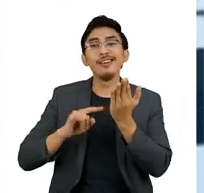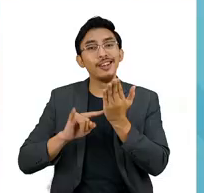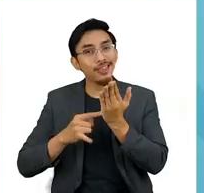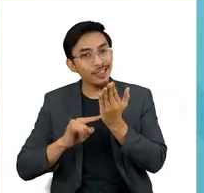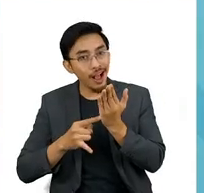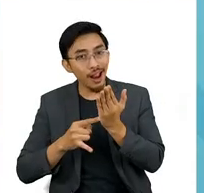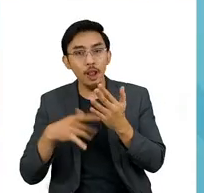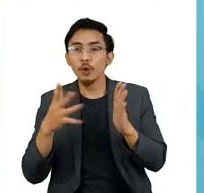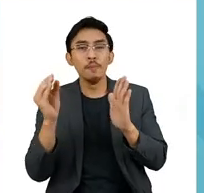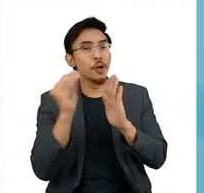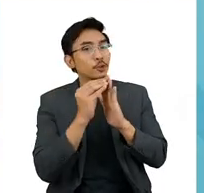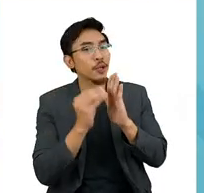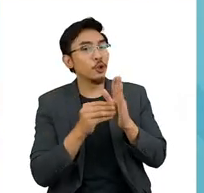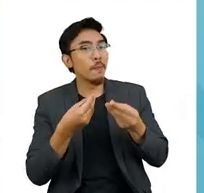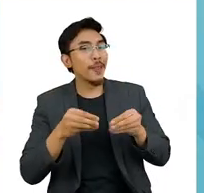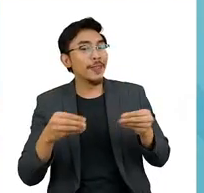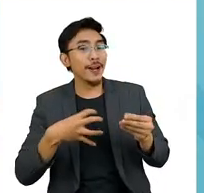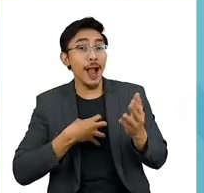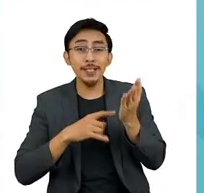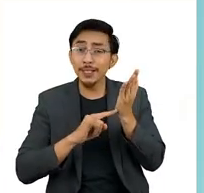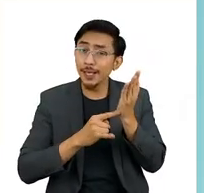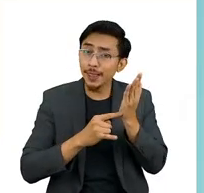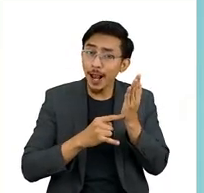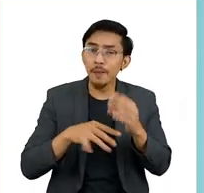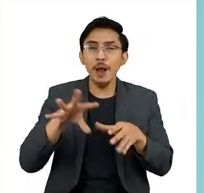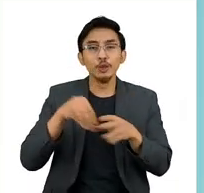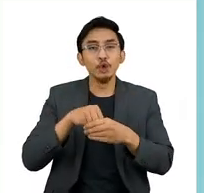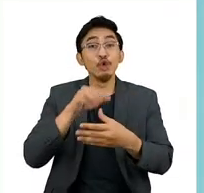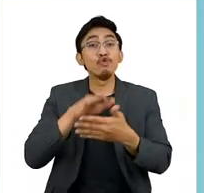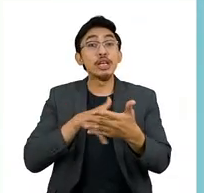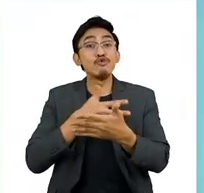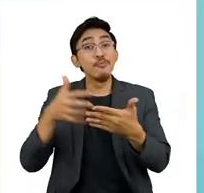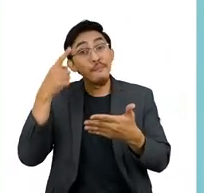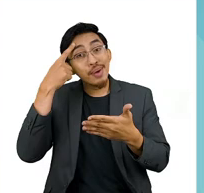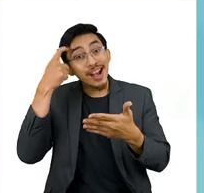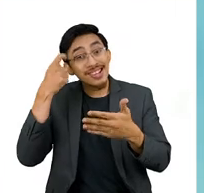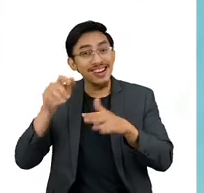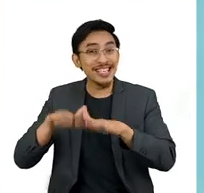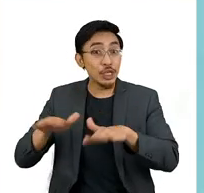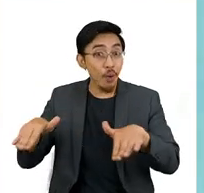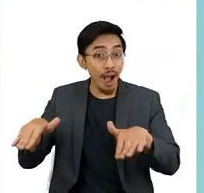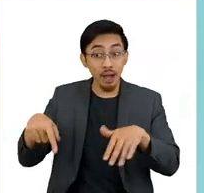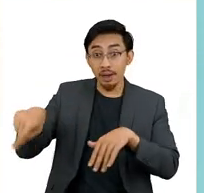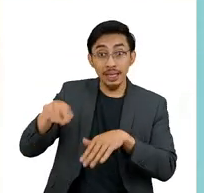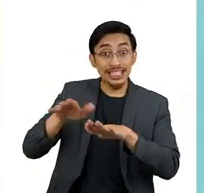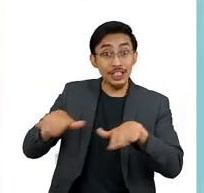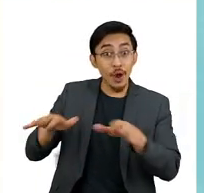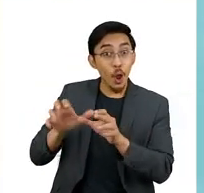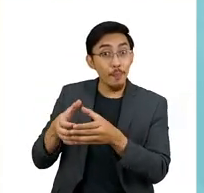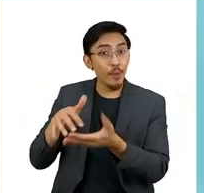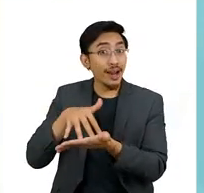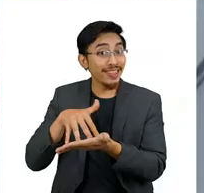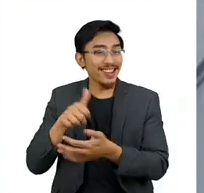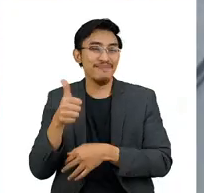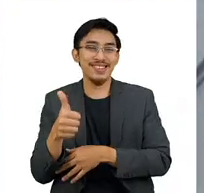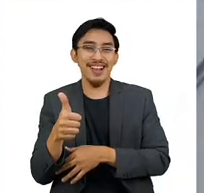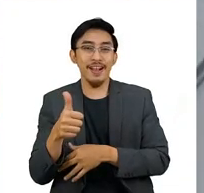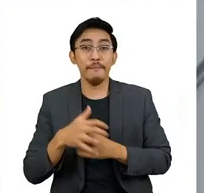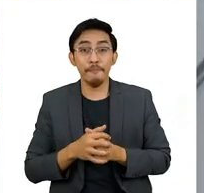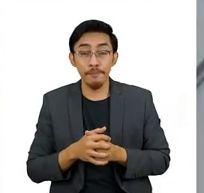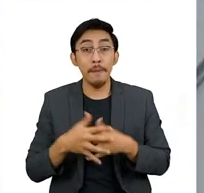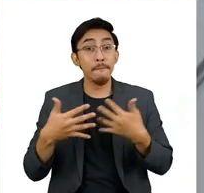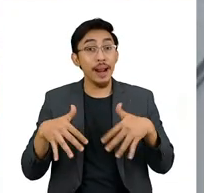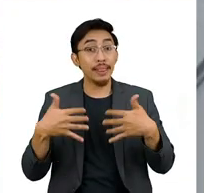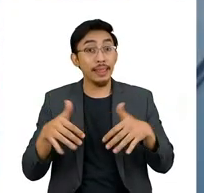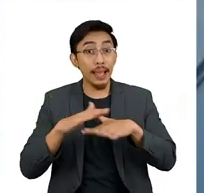HP gital atau memasukkan Ma saat digital dalam kurikulum pembelajaran siswa dan terutama untuk kelompok Rentan Hai